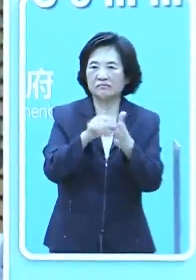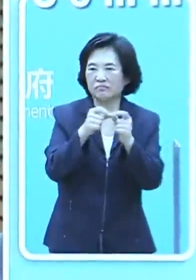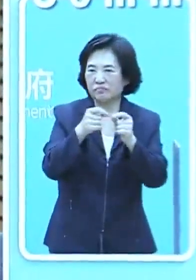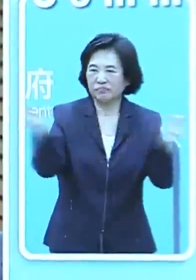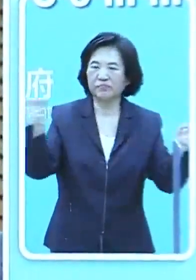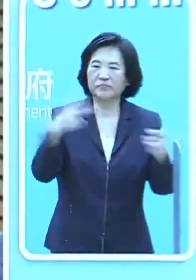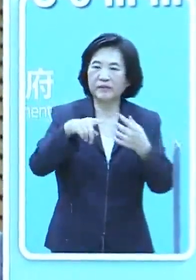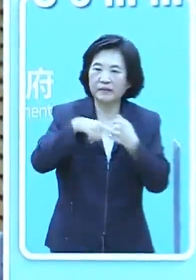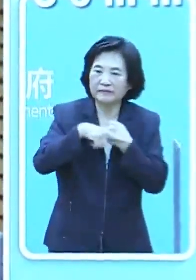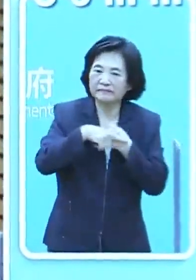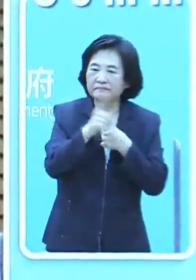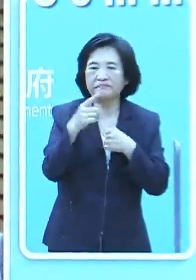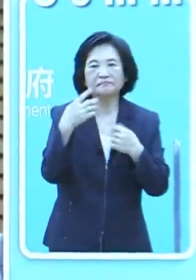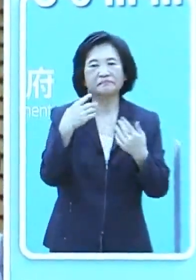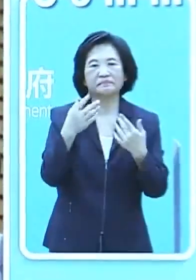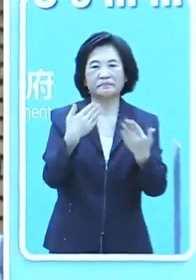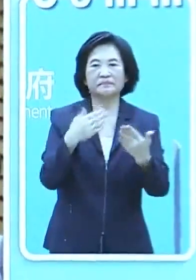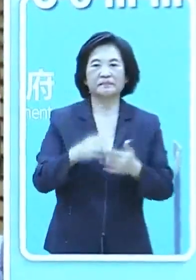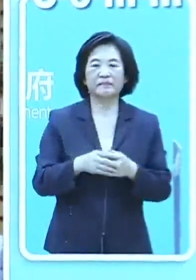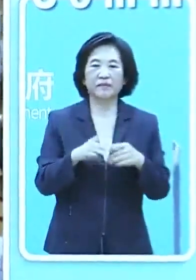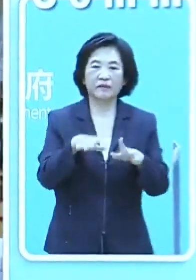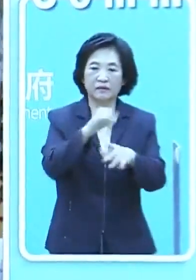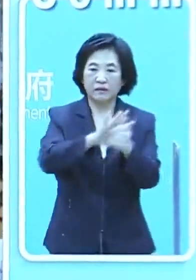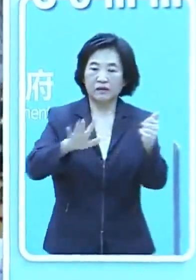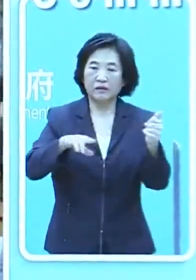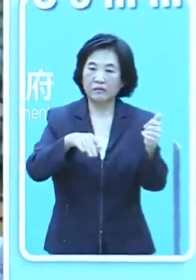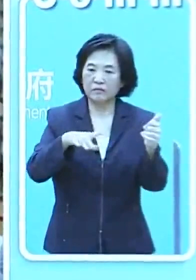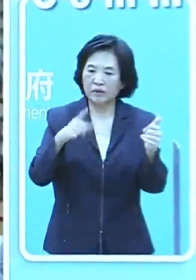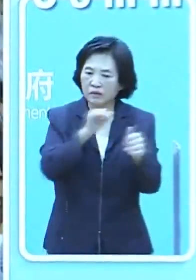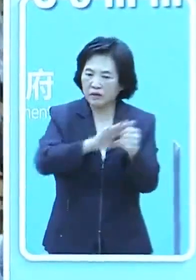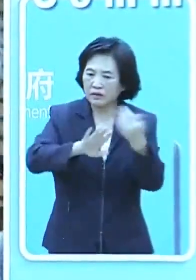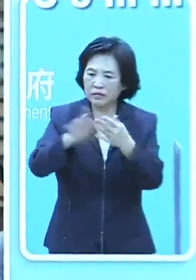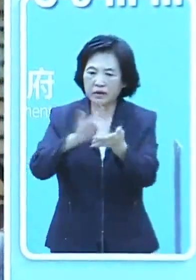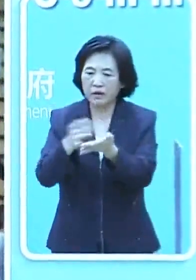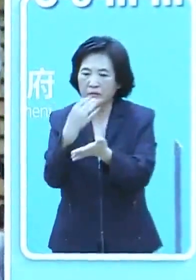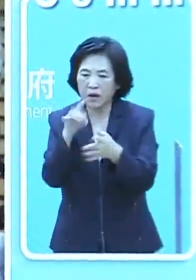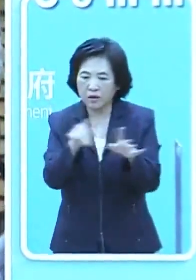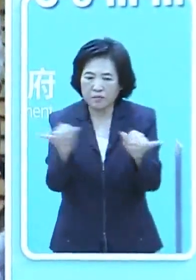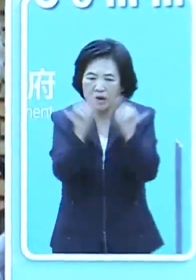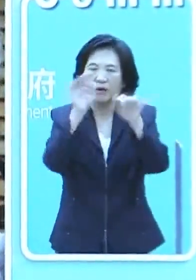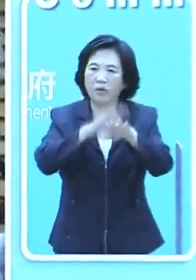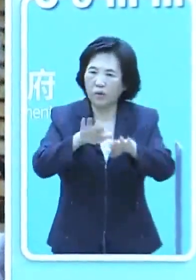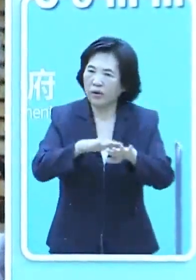在要吃哪些药，因为它会干扰很多药物的作用。这个药还